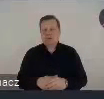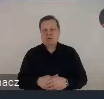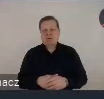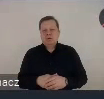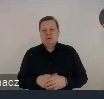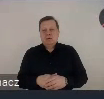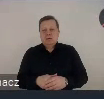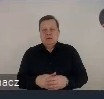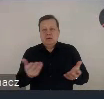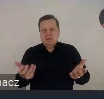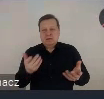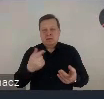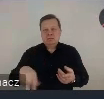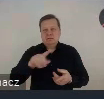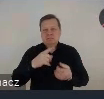realizowaną.